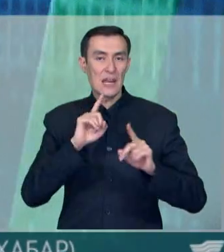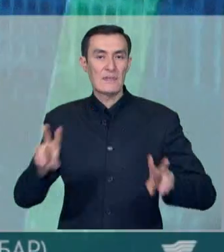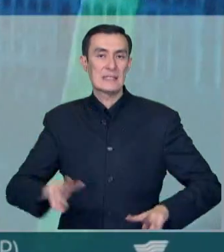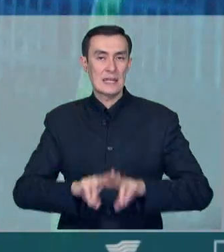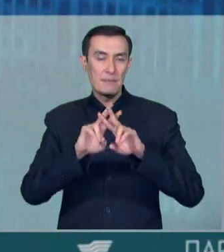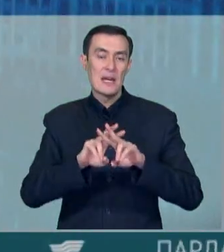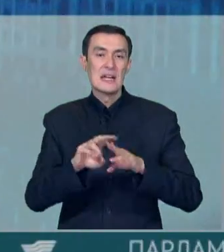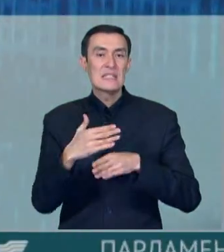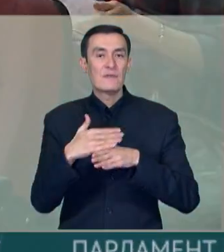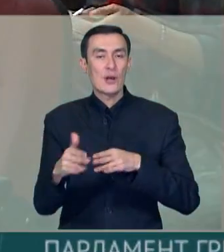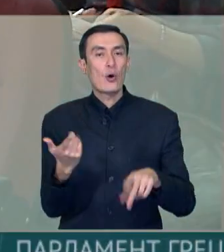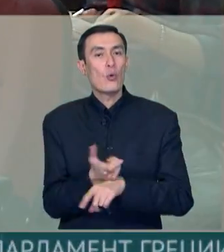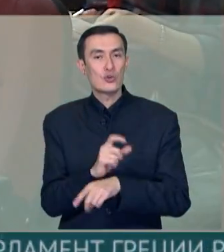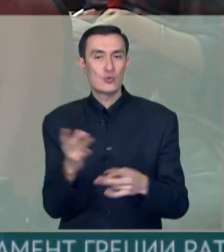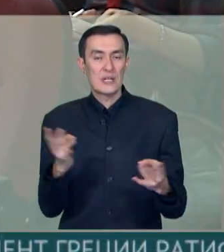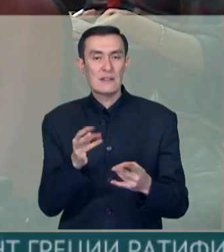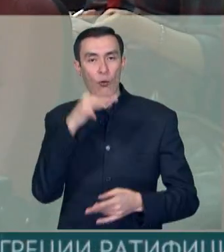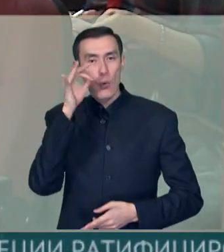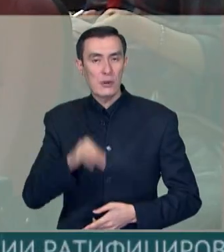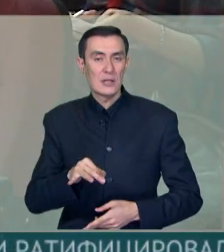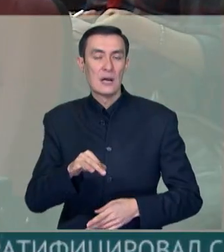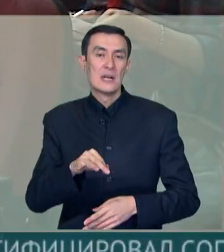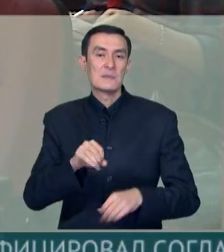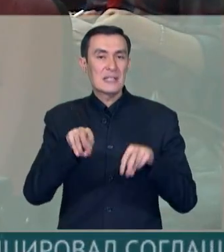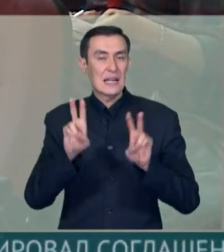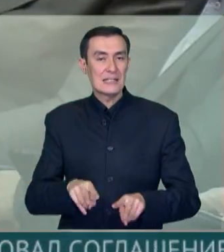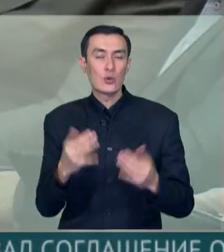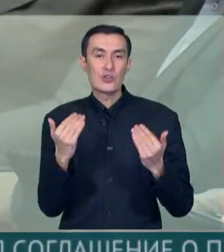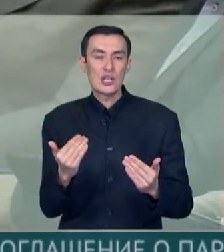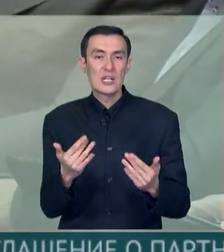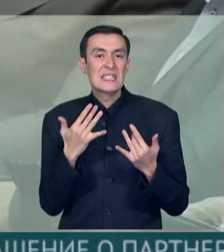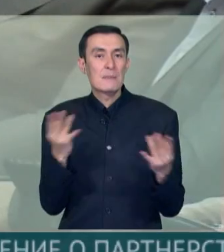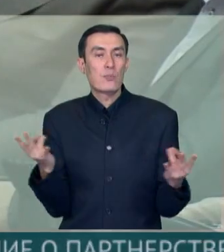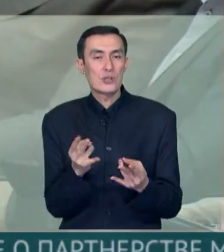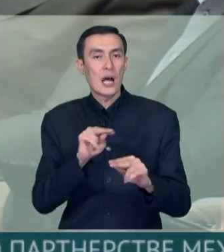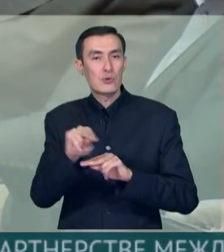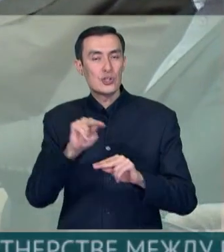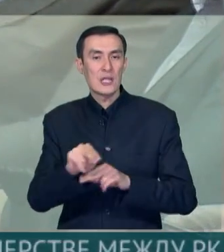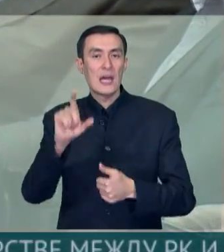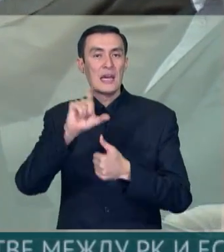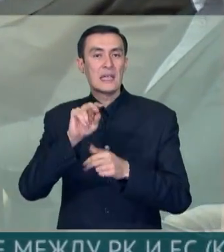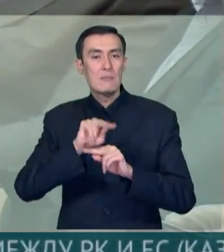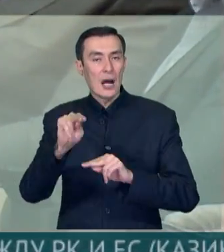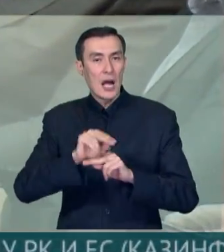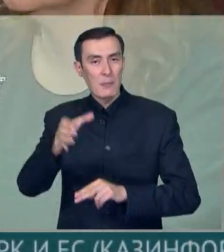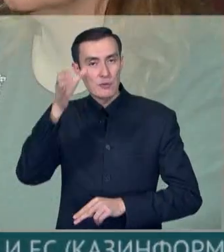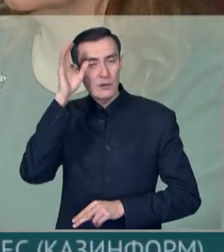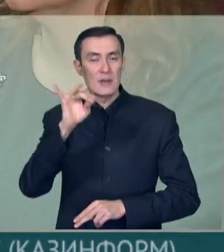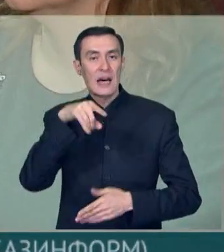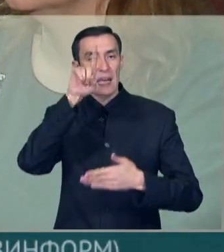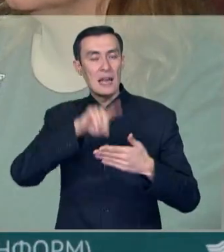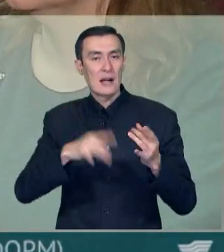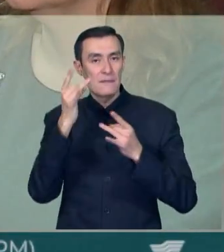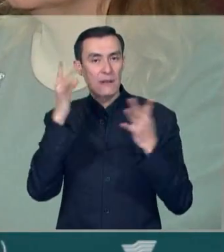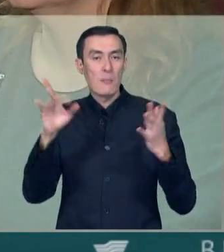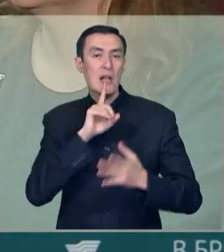Астане. Сфера остро нуждается в профессиональных кадрах, однако сейчас спрос на обучение на имамов, теологов и религиоведов